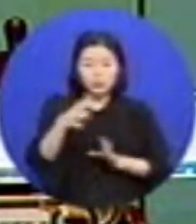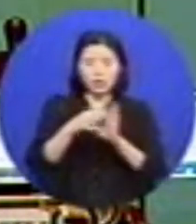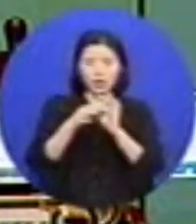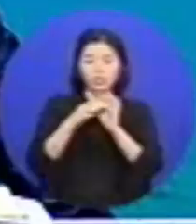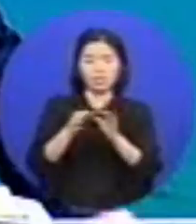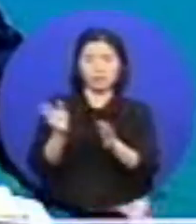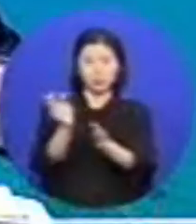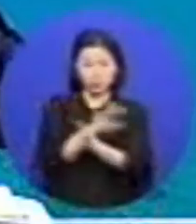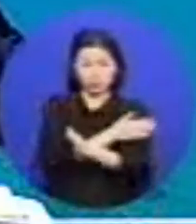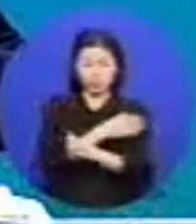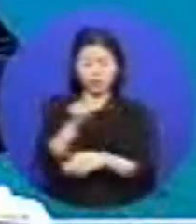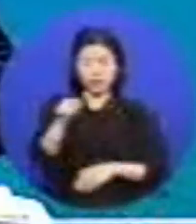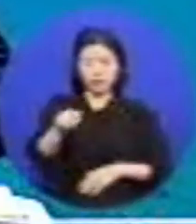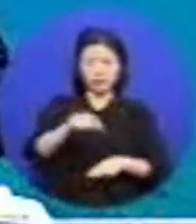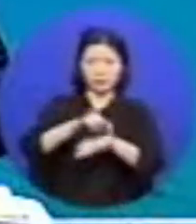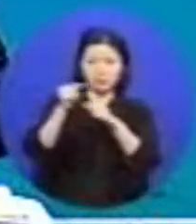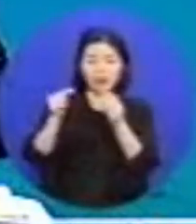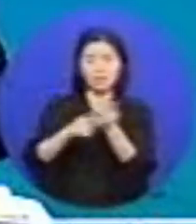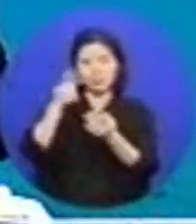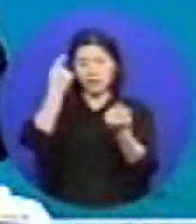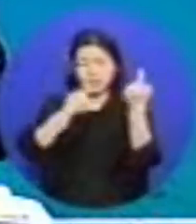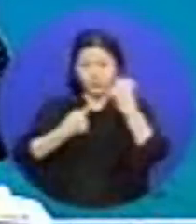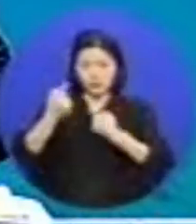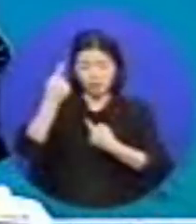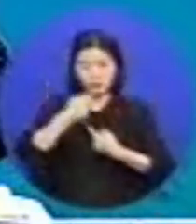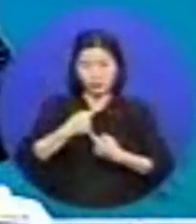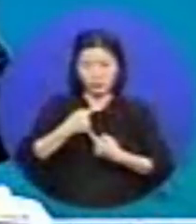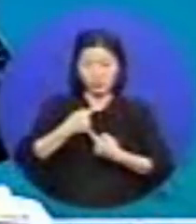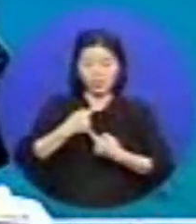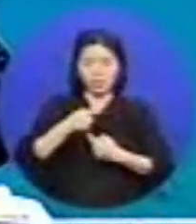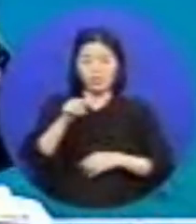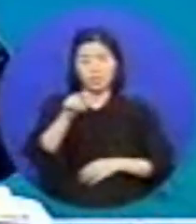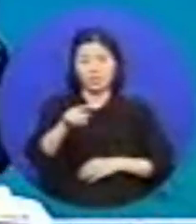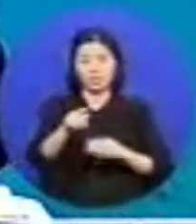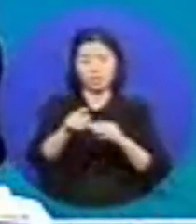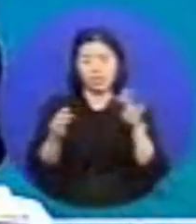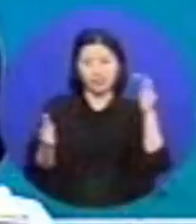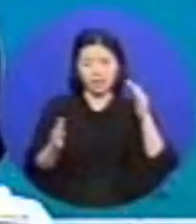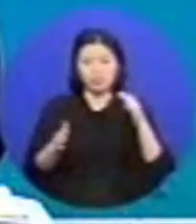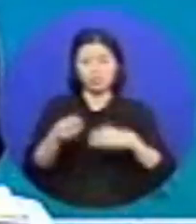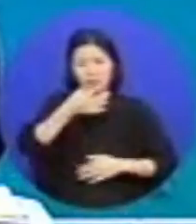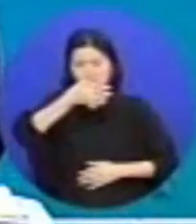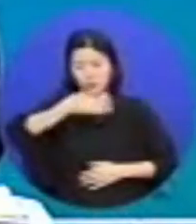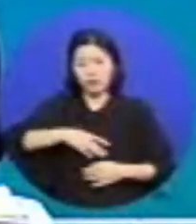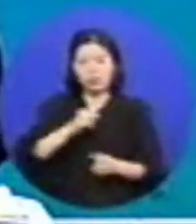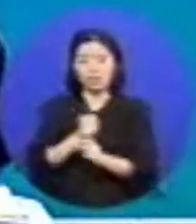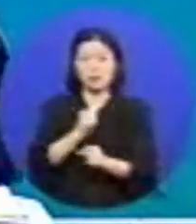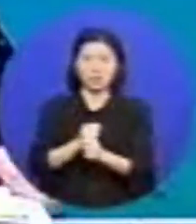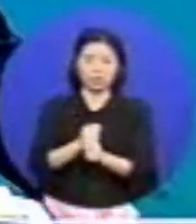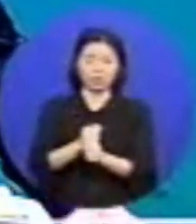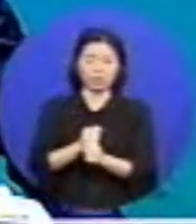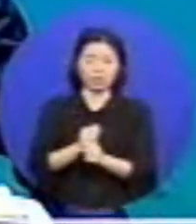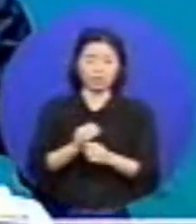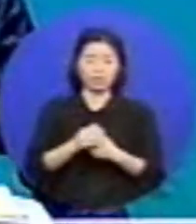관계에서부터 그 마음의 상처들이 그들을 그렇게 힘들게 하는 거예요.